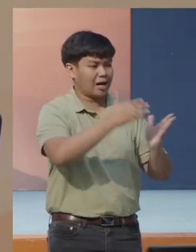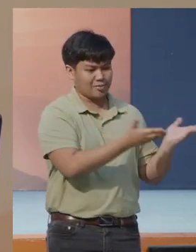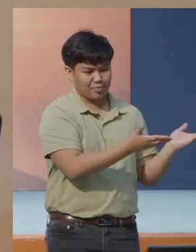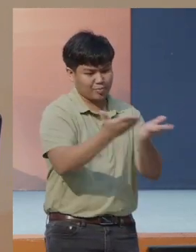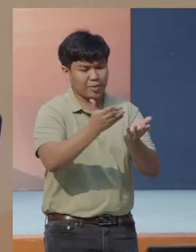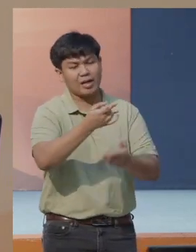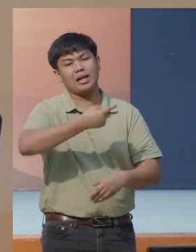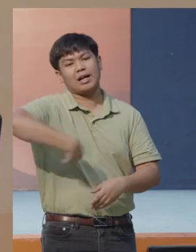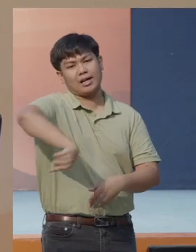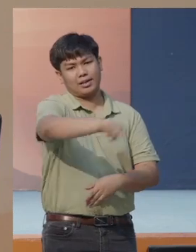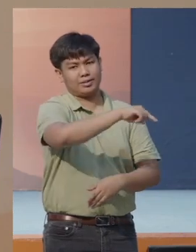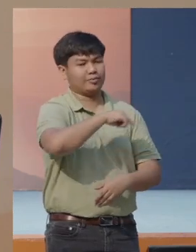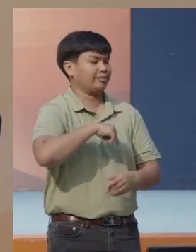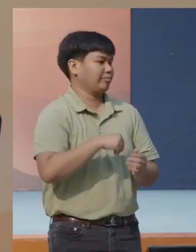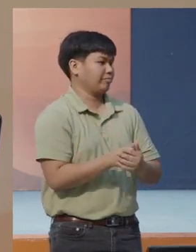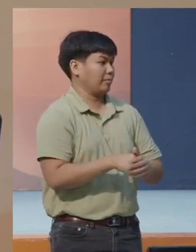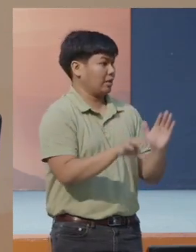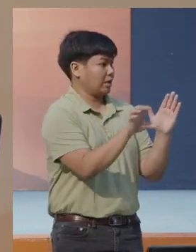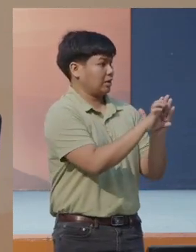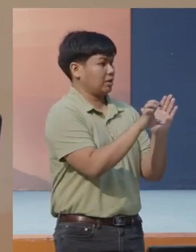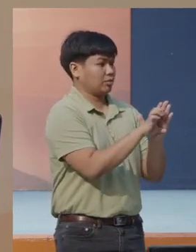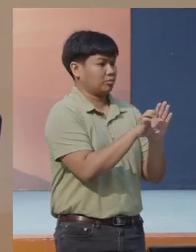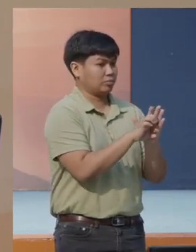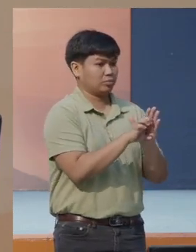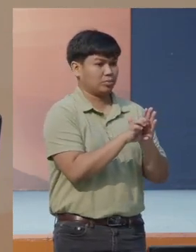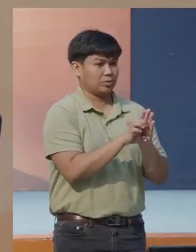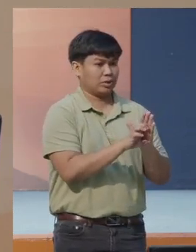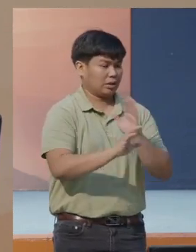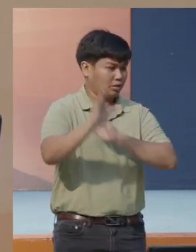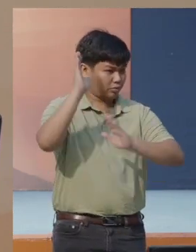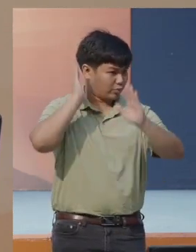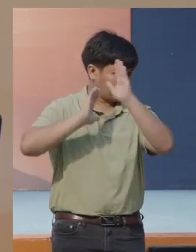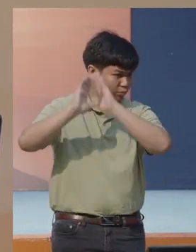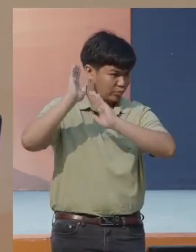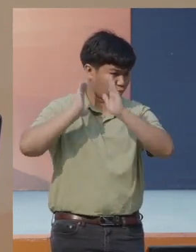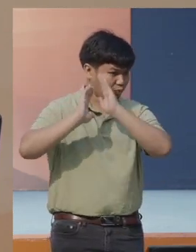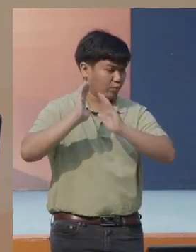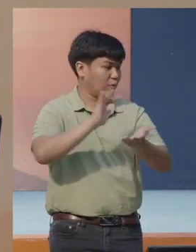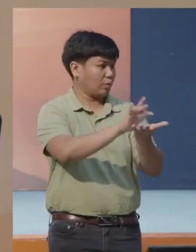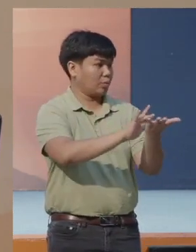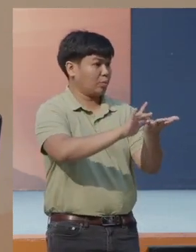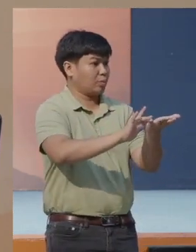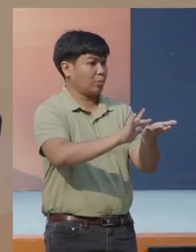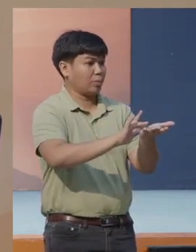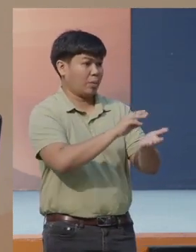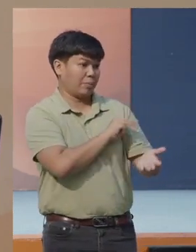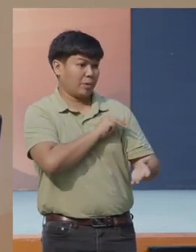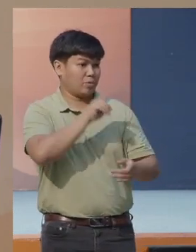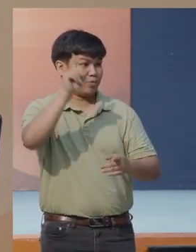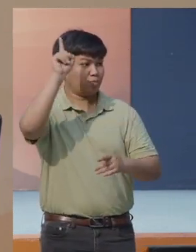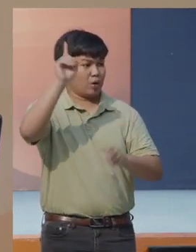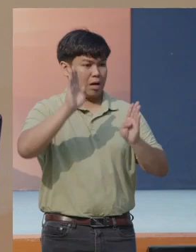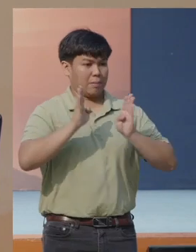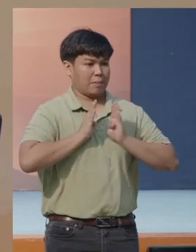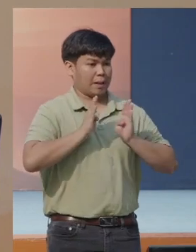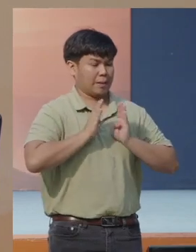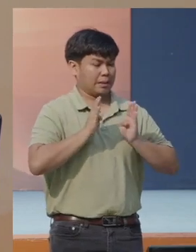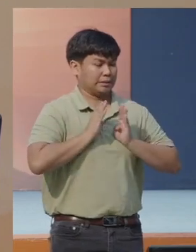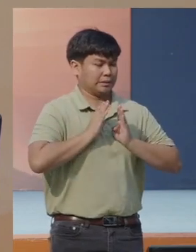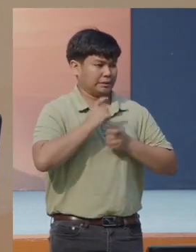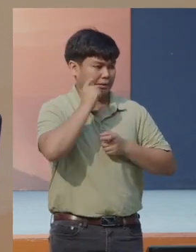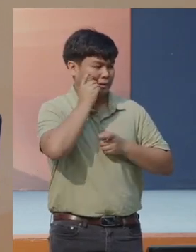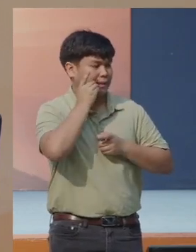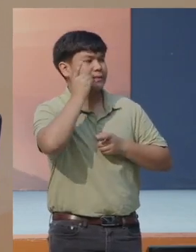kung tutuusin, tulad ng mga naging recipients ng medical care natin sa medical mission sa